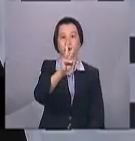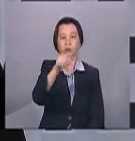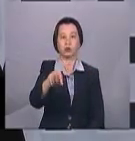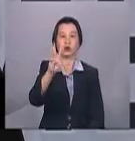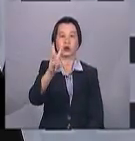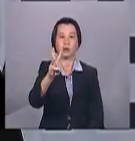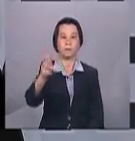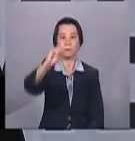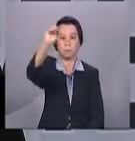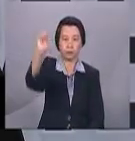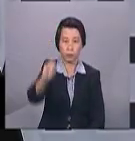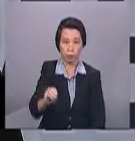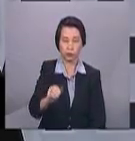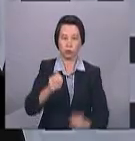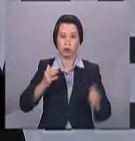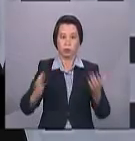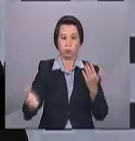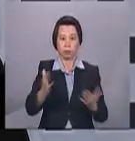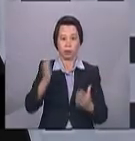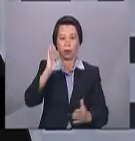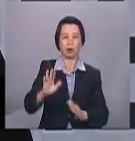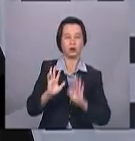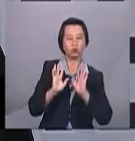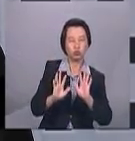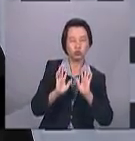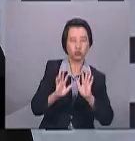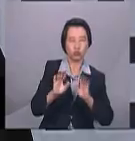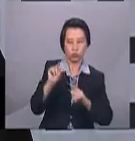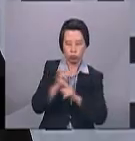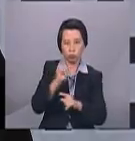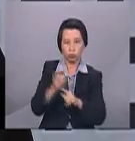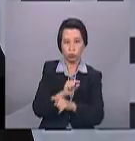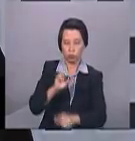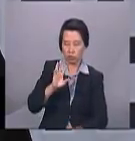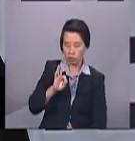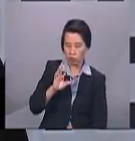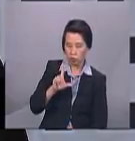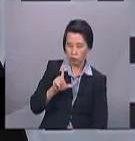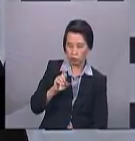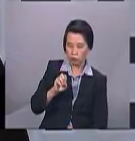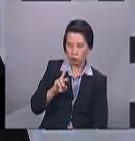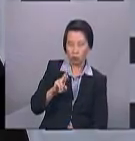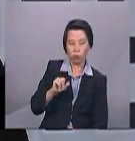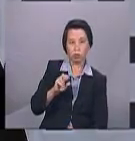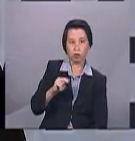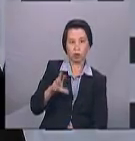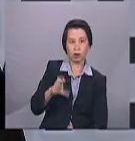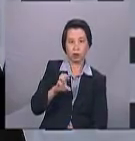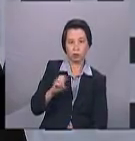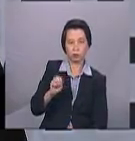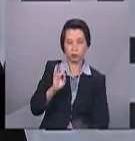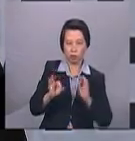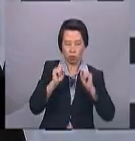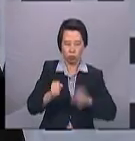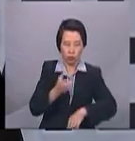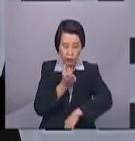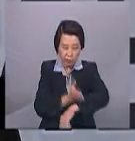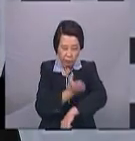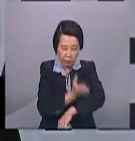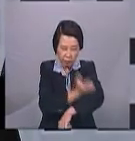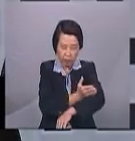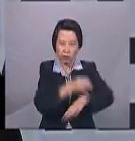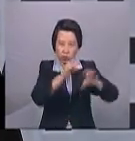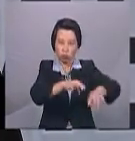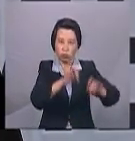56.6%. Jadi mungkin kita akan tunggu menggunakan fluorescent reader. Kalau boleh kita tingkatkan ujian